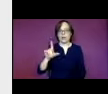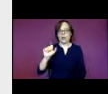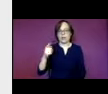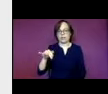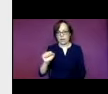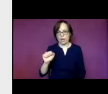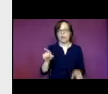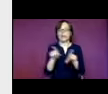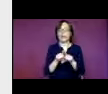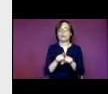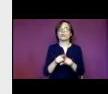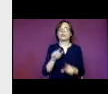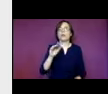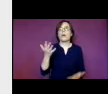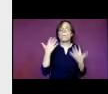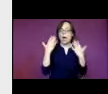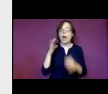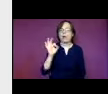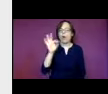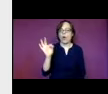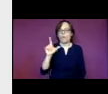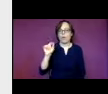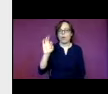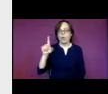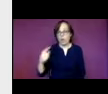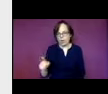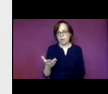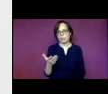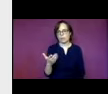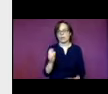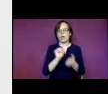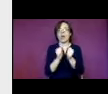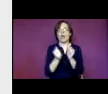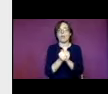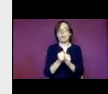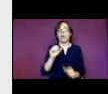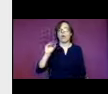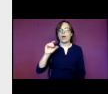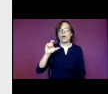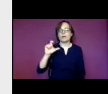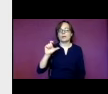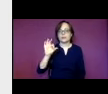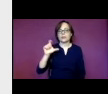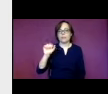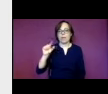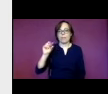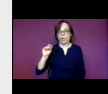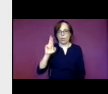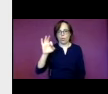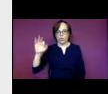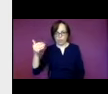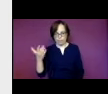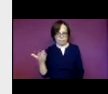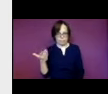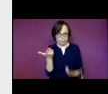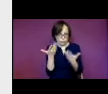zadziwiająco popularne w całej Europie zjawisko escape roomów. I teraz jeśli chodzi o